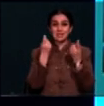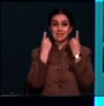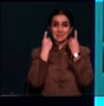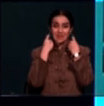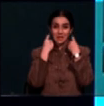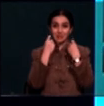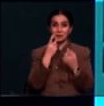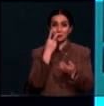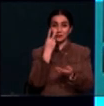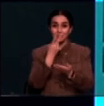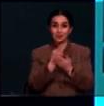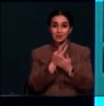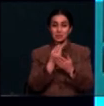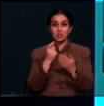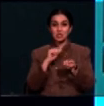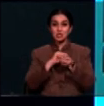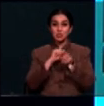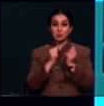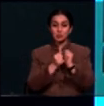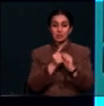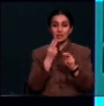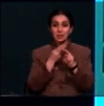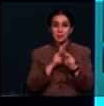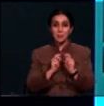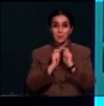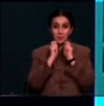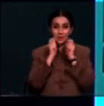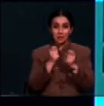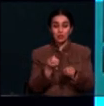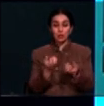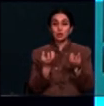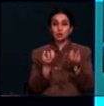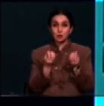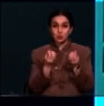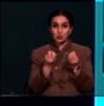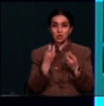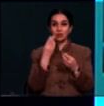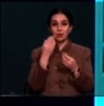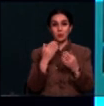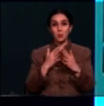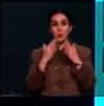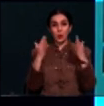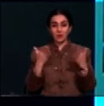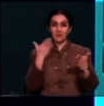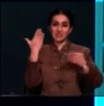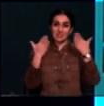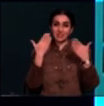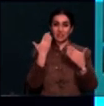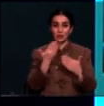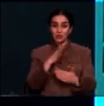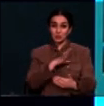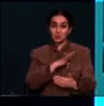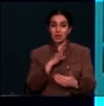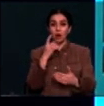из грушевидных жемчужин. Этот подарок еще более веселил ее. Она была